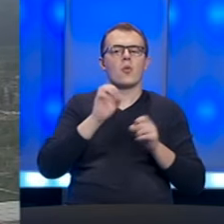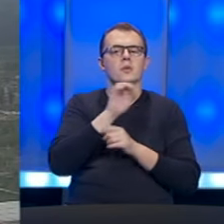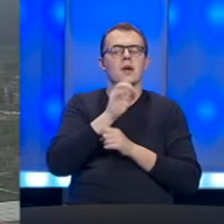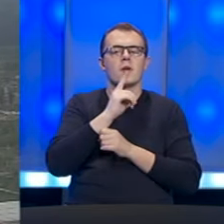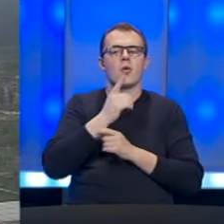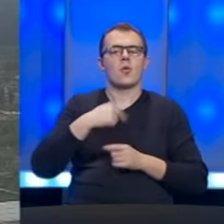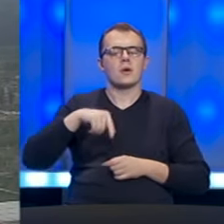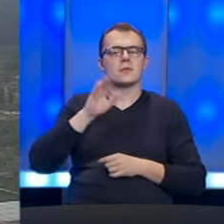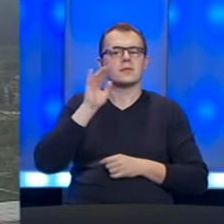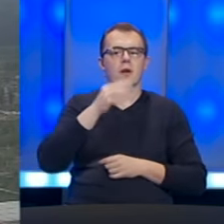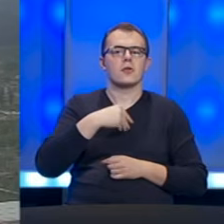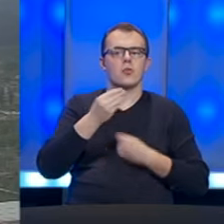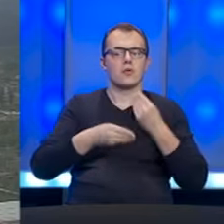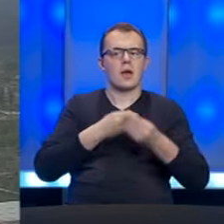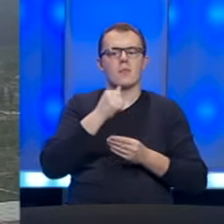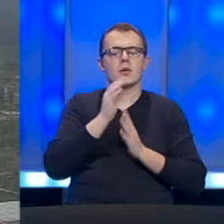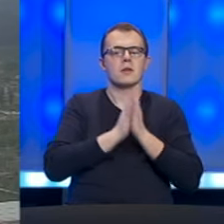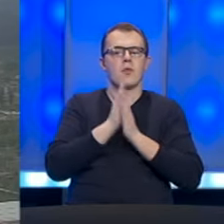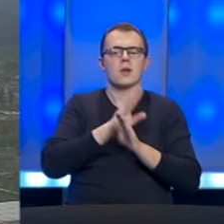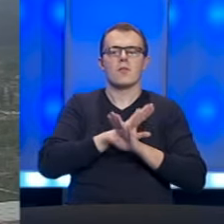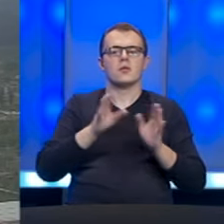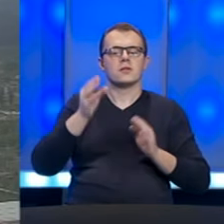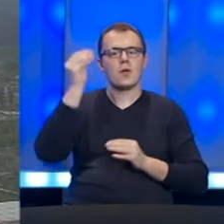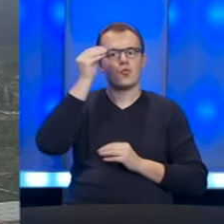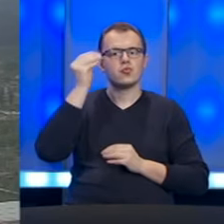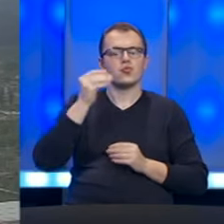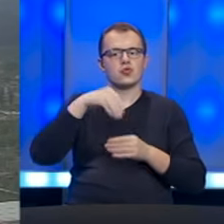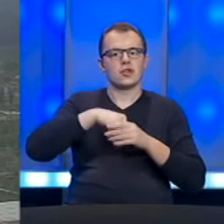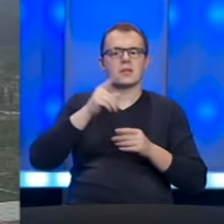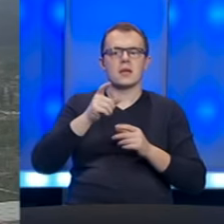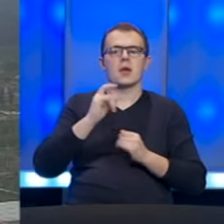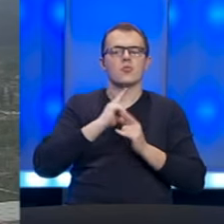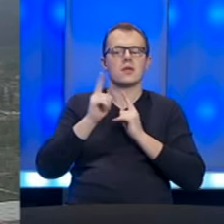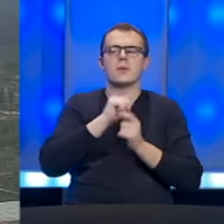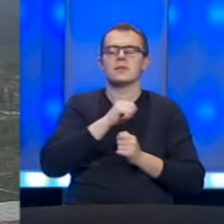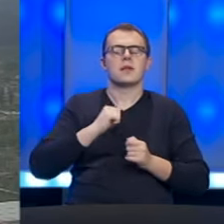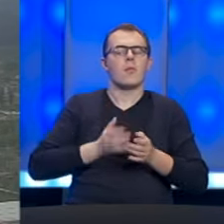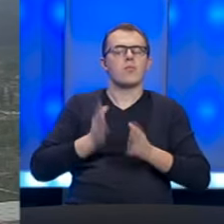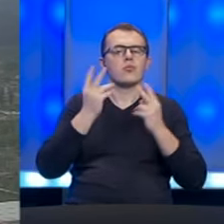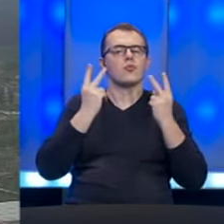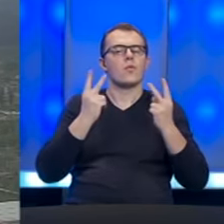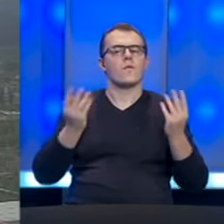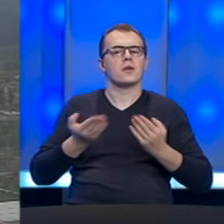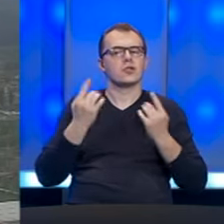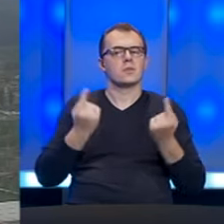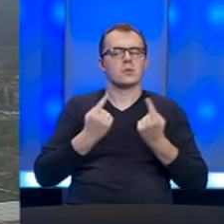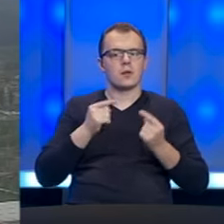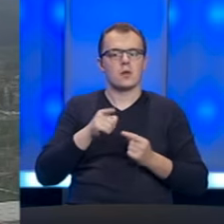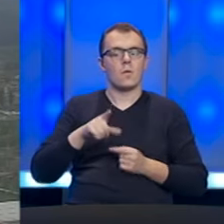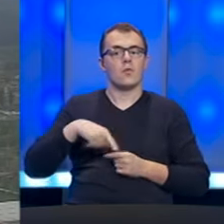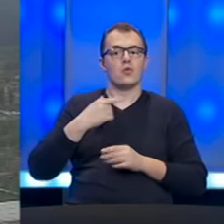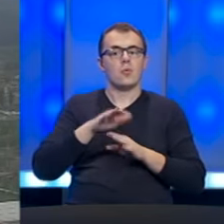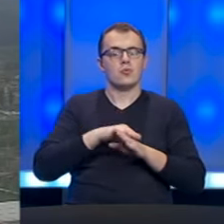mi svakodnevno dajemo ili molimo sve učesnike u saobraćaju da putuju samo u nužnim situacijama. Tako je ovo jutro